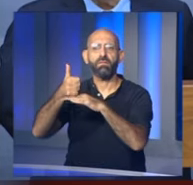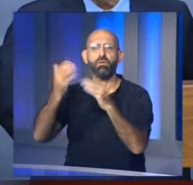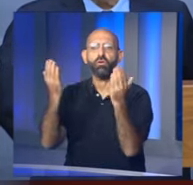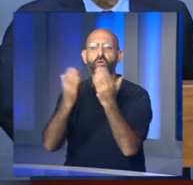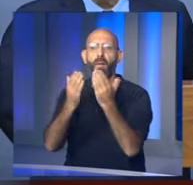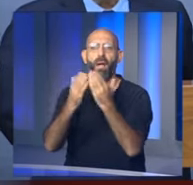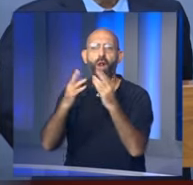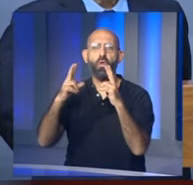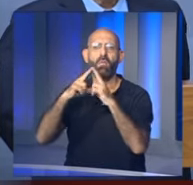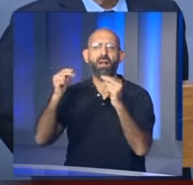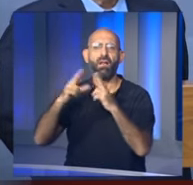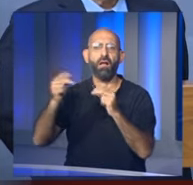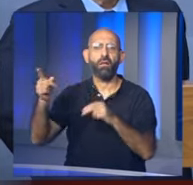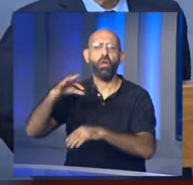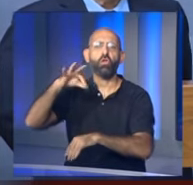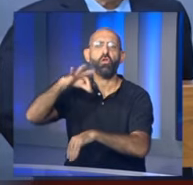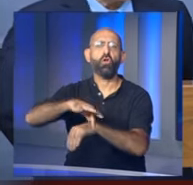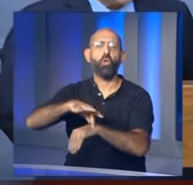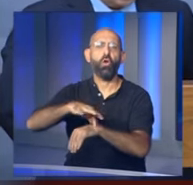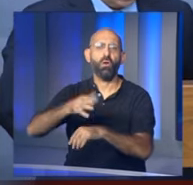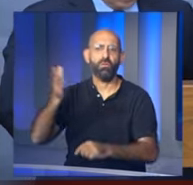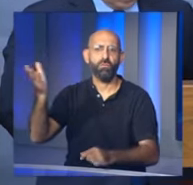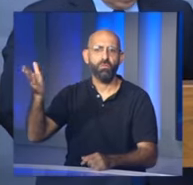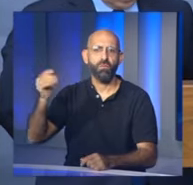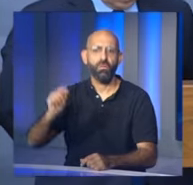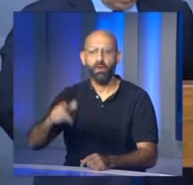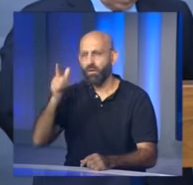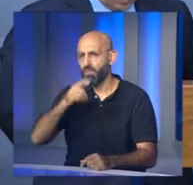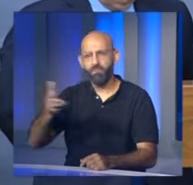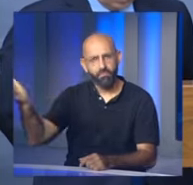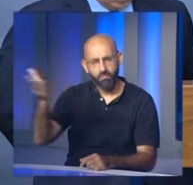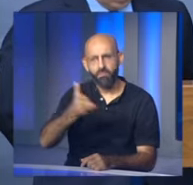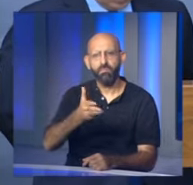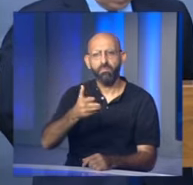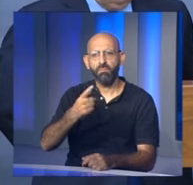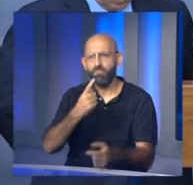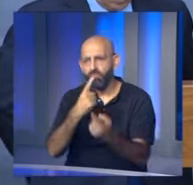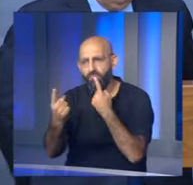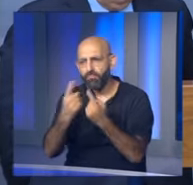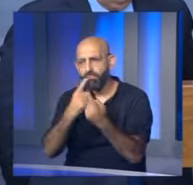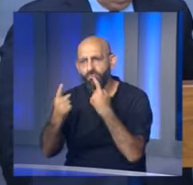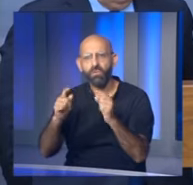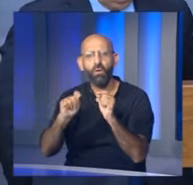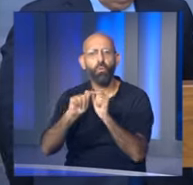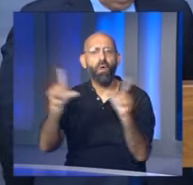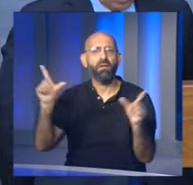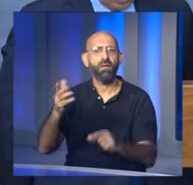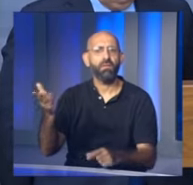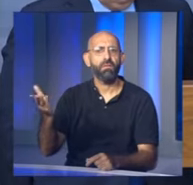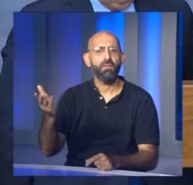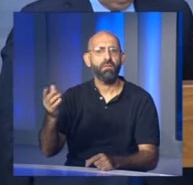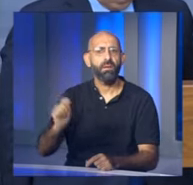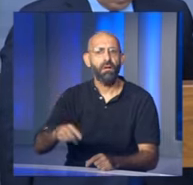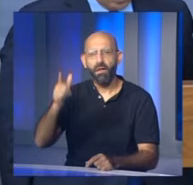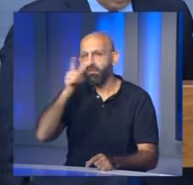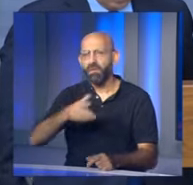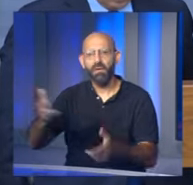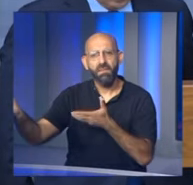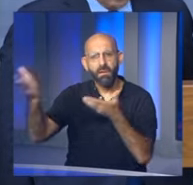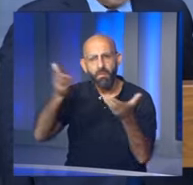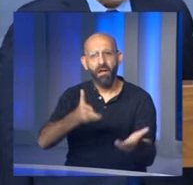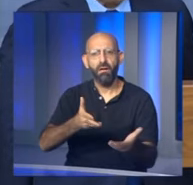اليسوعيه كمان ضمن ذات السياق قام وفد من رابطه